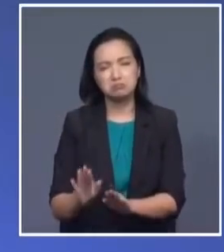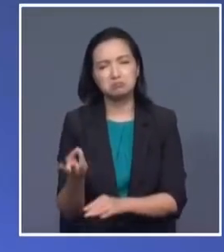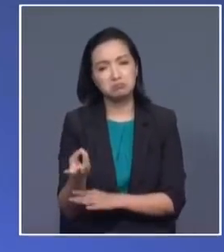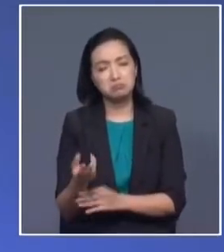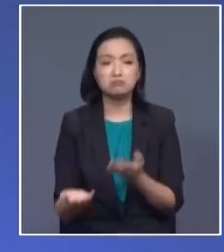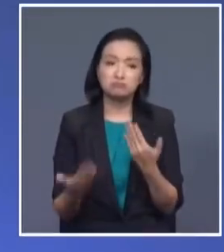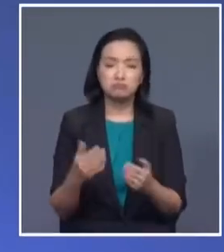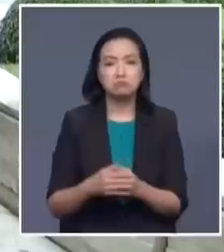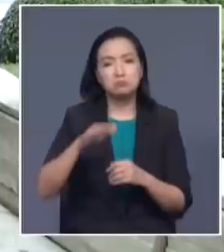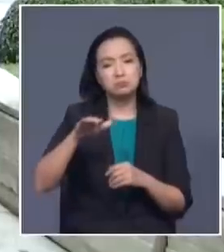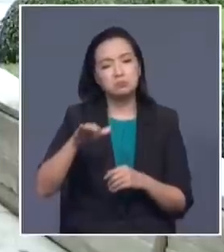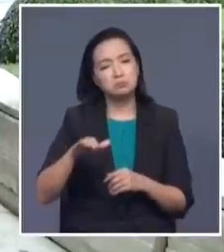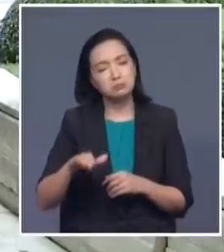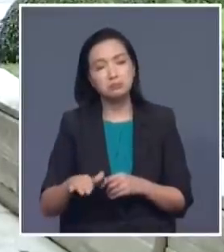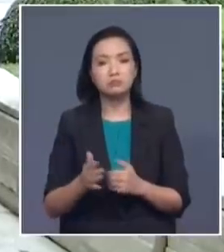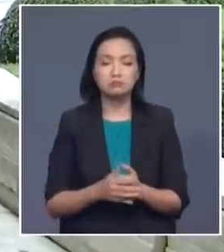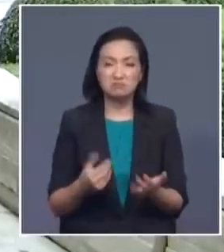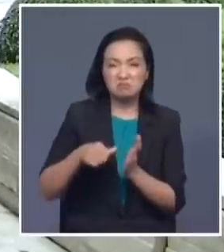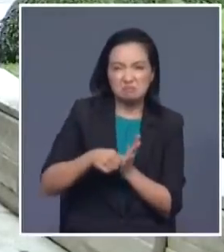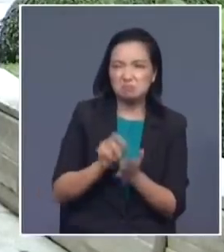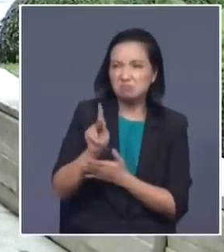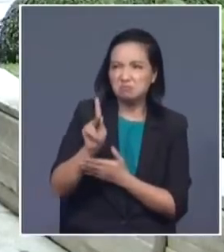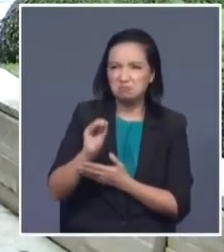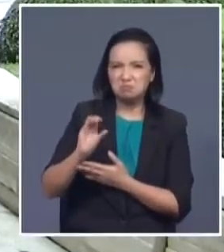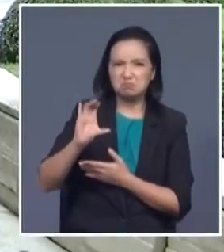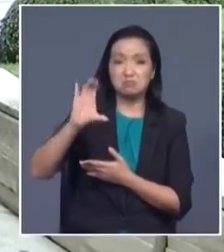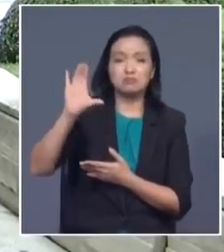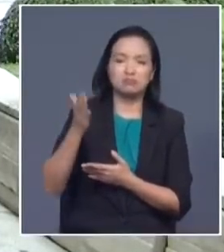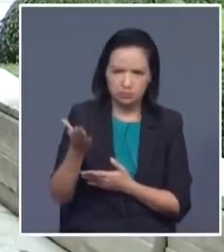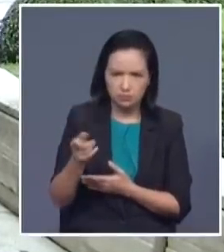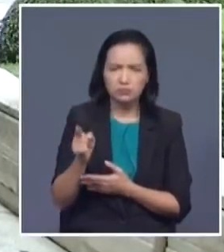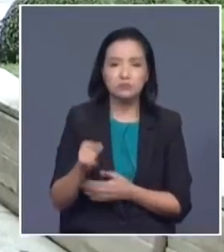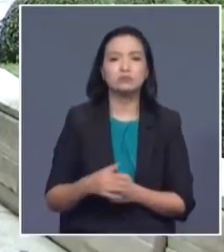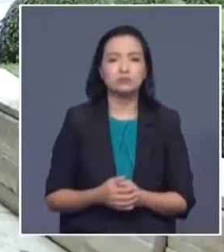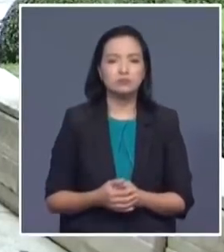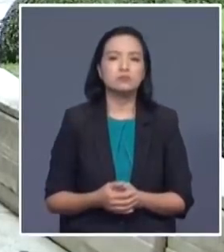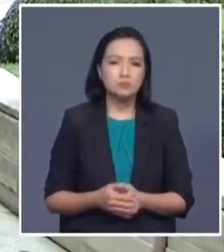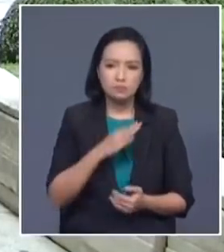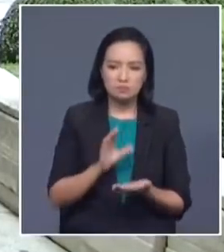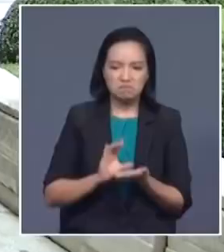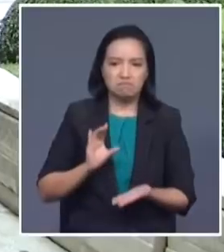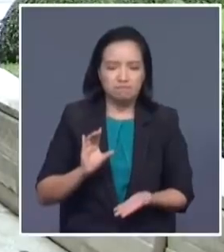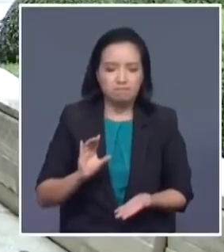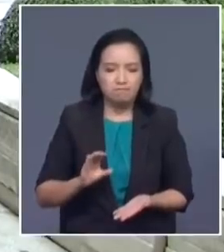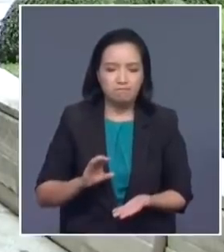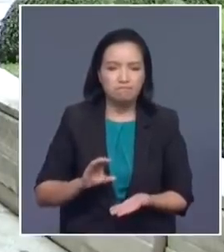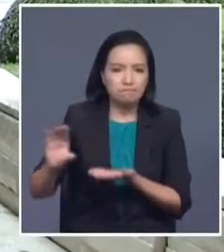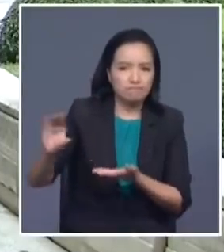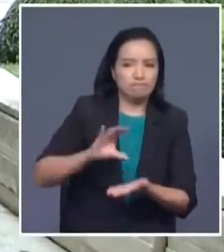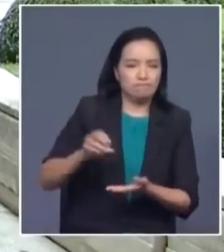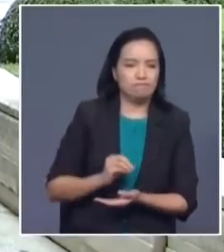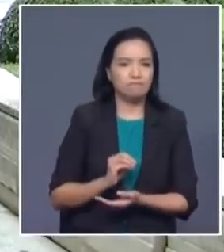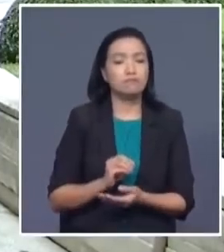หรือลดลงอย่างต่อเนื่องรวมทั้งมีหนี้ต่างประเทศในระดับสูงส่งผลให้มีนักลงทุนทยอยนำเงินออกนอกประเทศที่มีอาการเหล่านี้เ